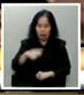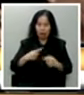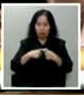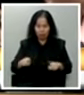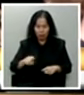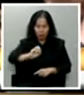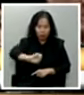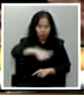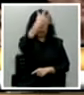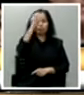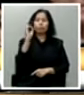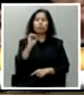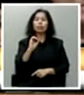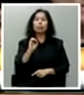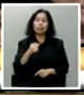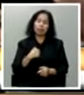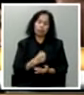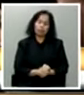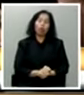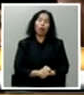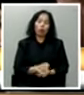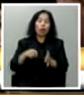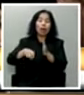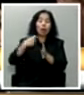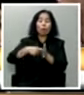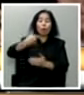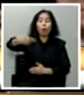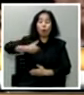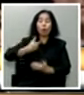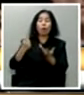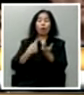ต่ไม่อ่านผลหรือไม่แสดงผลจึงเป็นเหตุผลในการนับใหม่เนี่ย